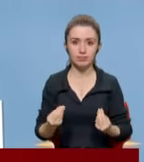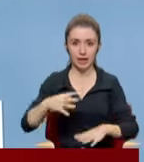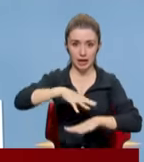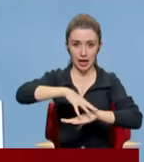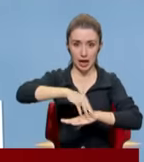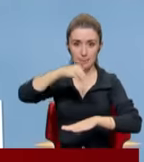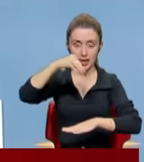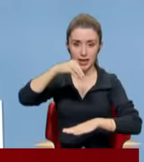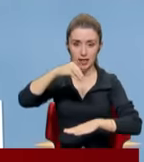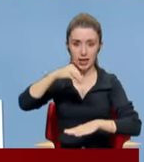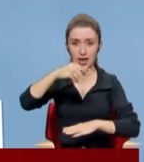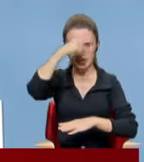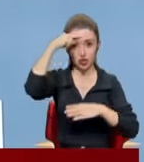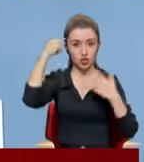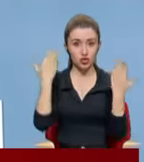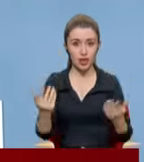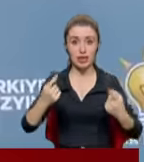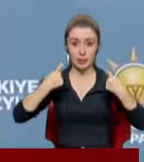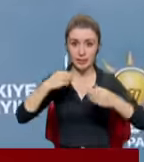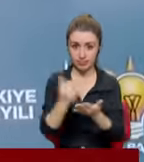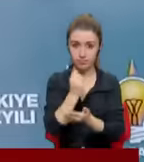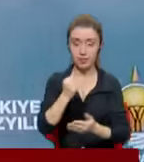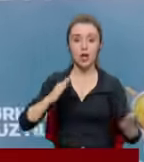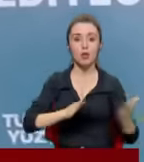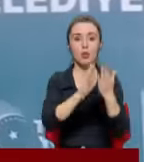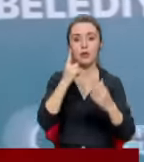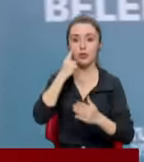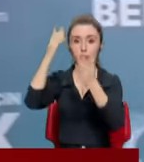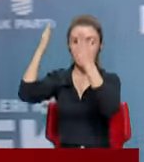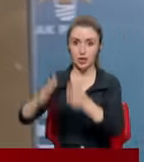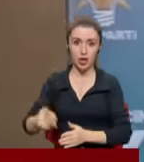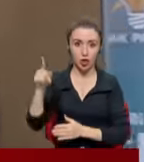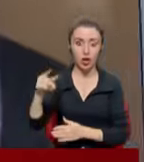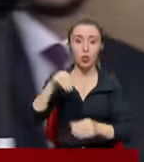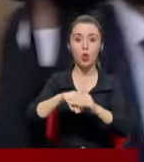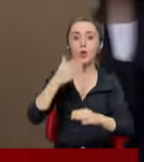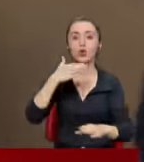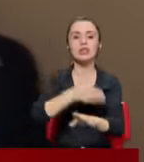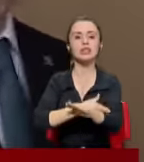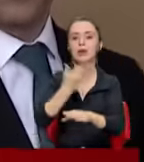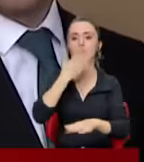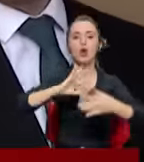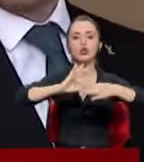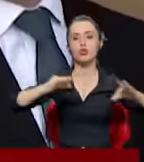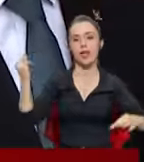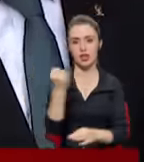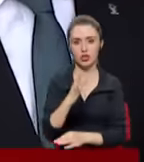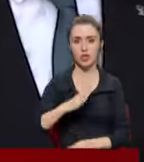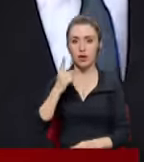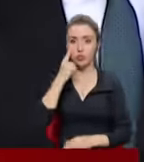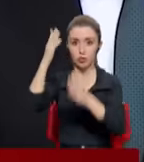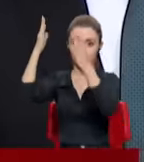kabine İnşallah bizde mi muhalefet Cumhurbaşkanı Erdoğan'ın oy yoksa hizmet yok söylemini eleştirirken